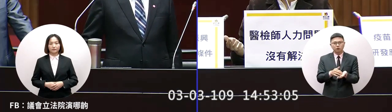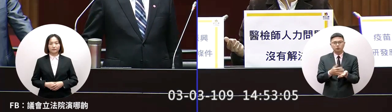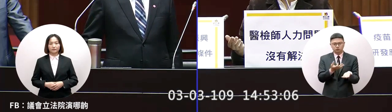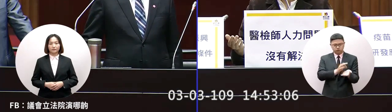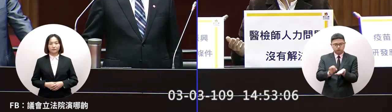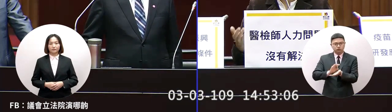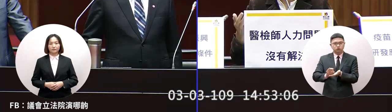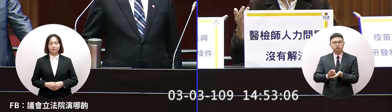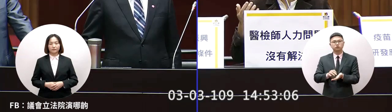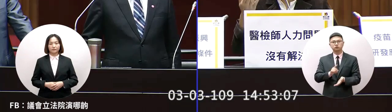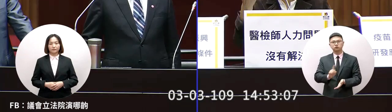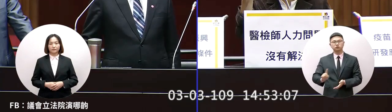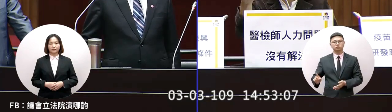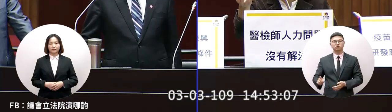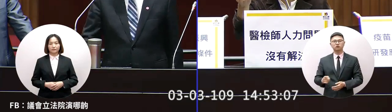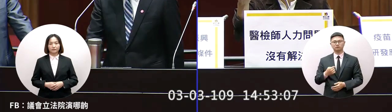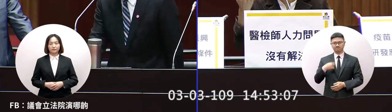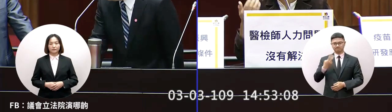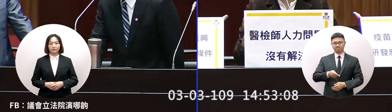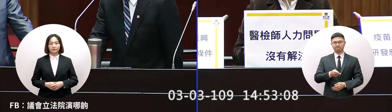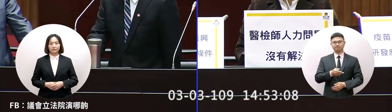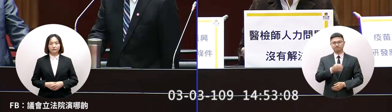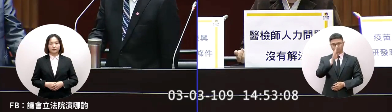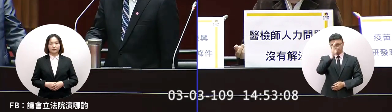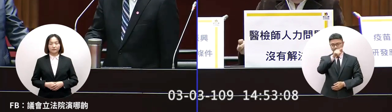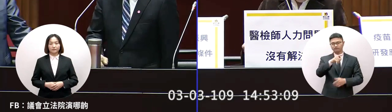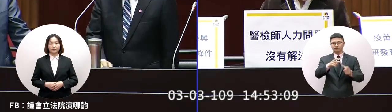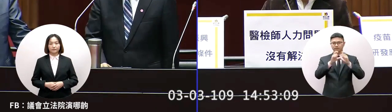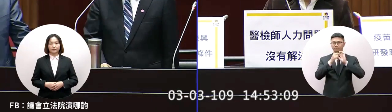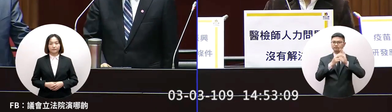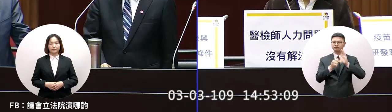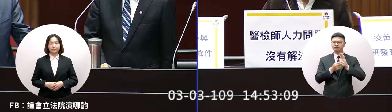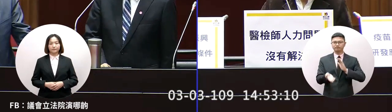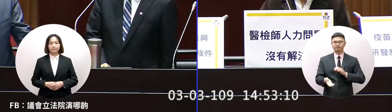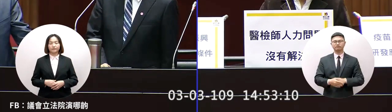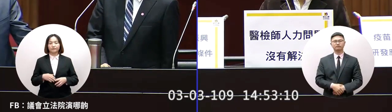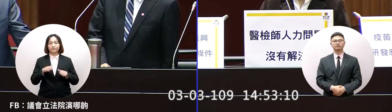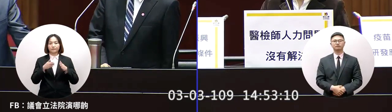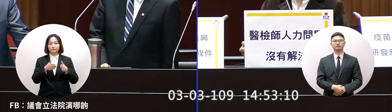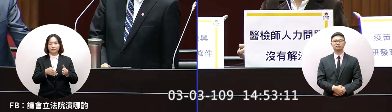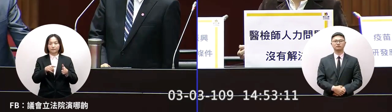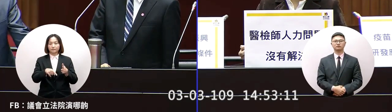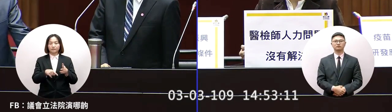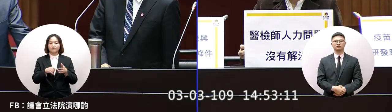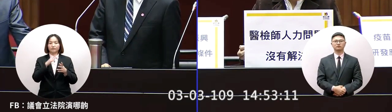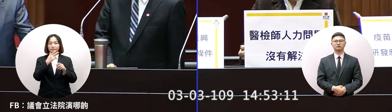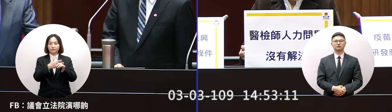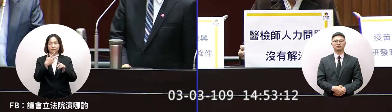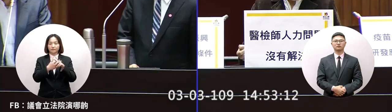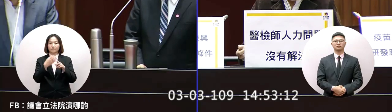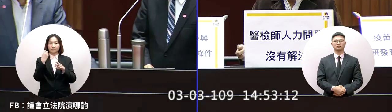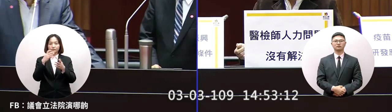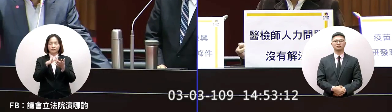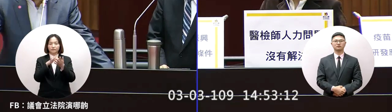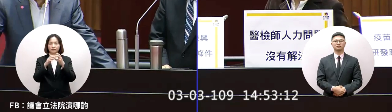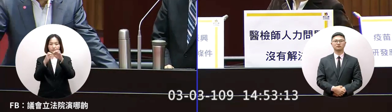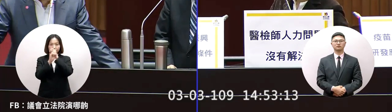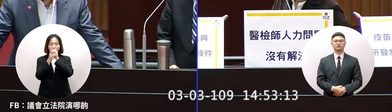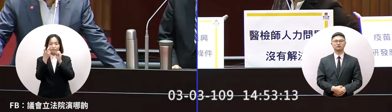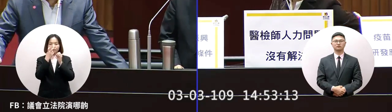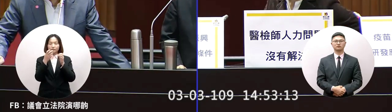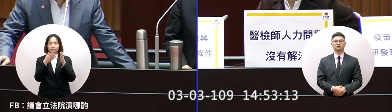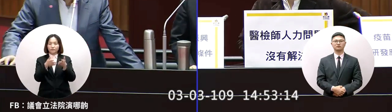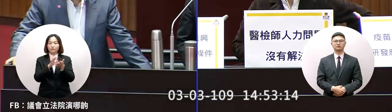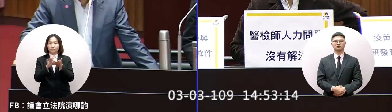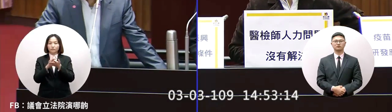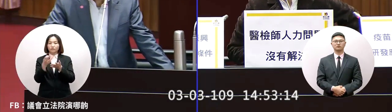执行那我们先请回答一下。 好，至于我们在这样的一个科技新药检验的相